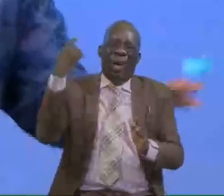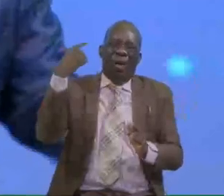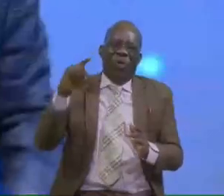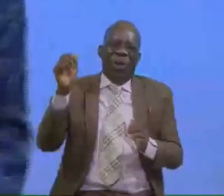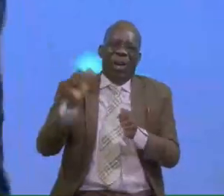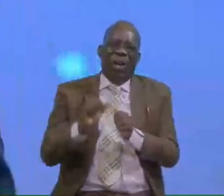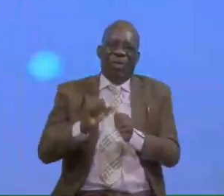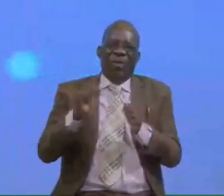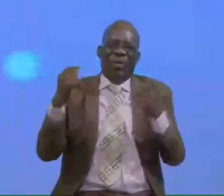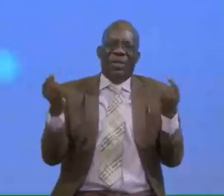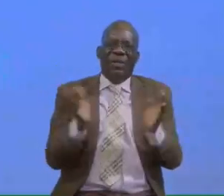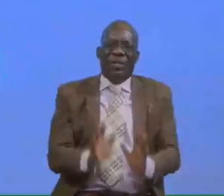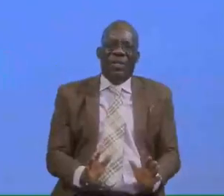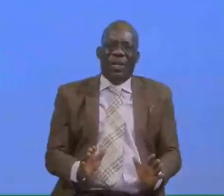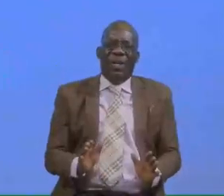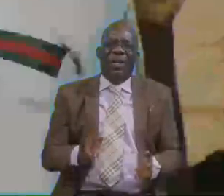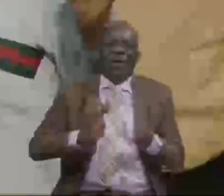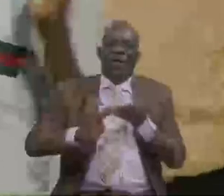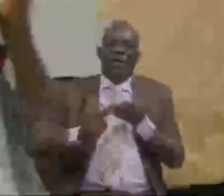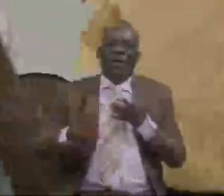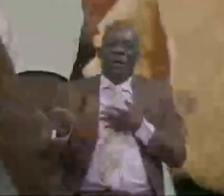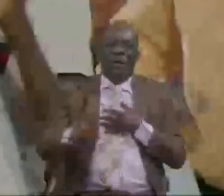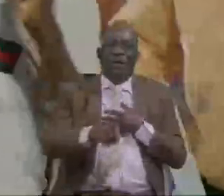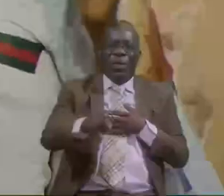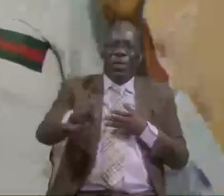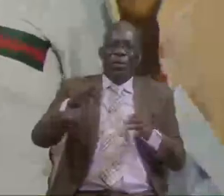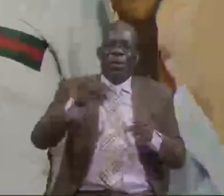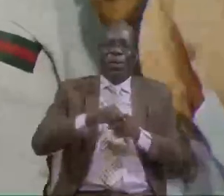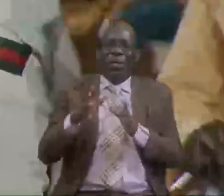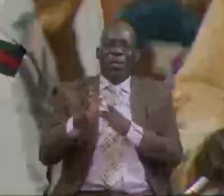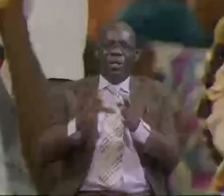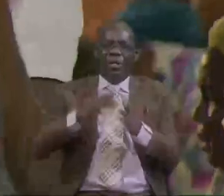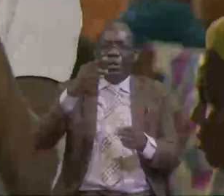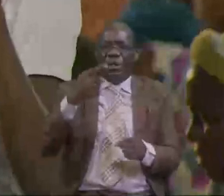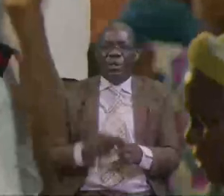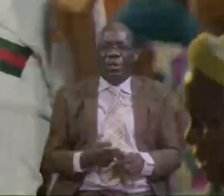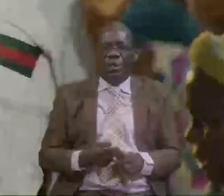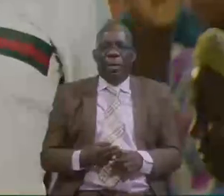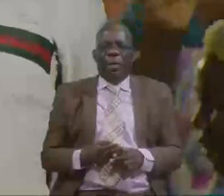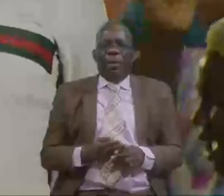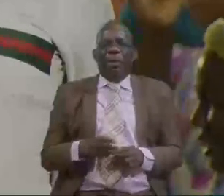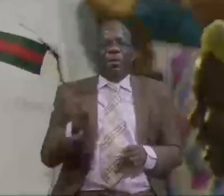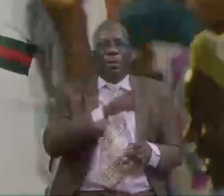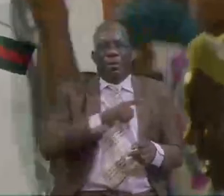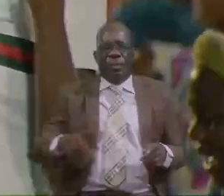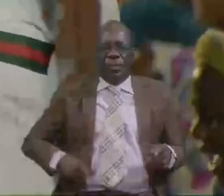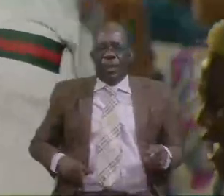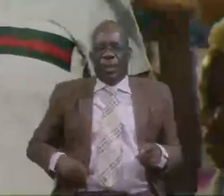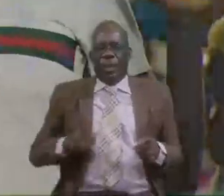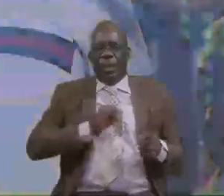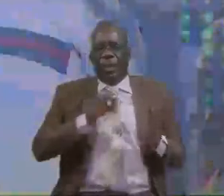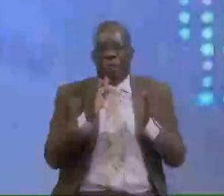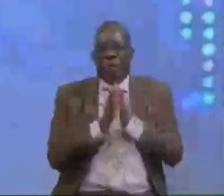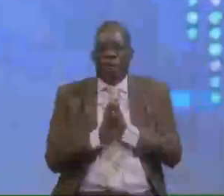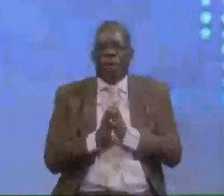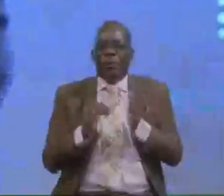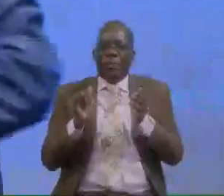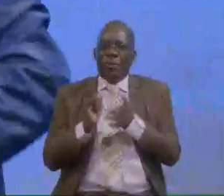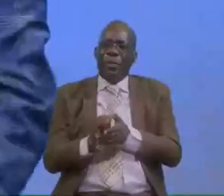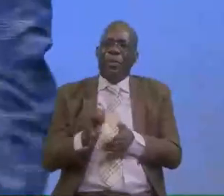pécheur, pardonne-les au nom de Jésus. Seigneur, je prie que